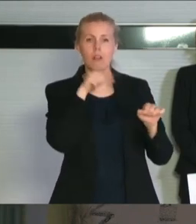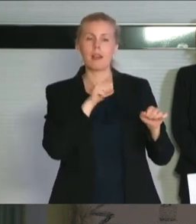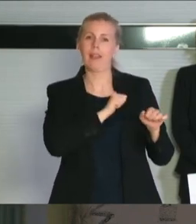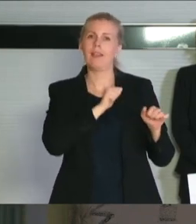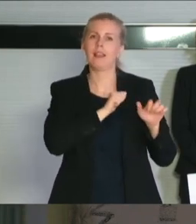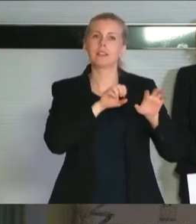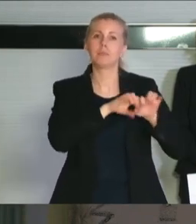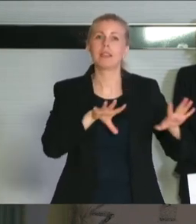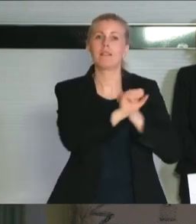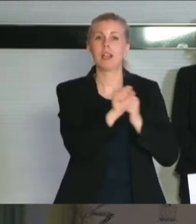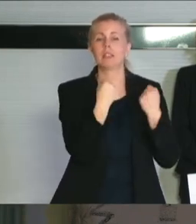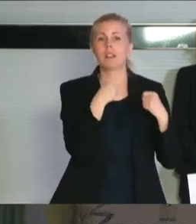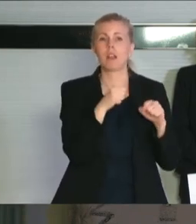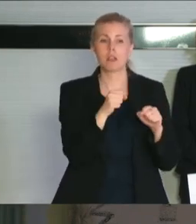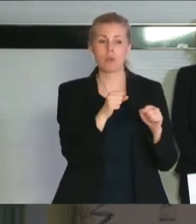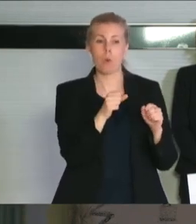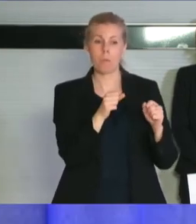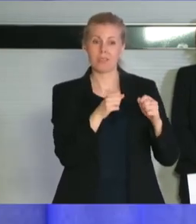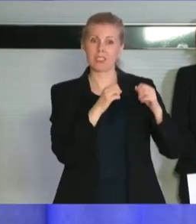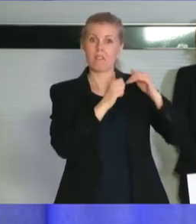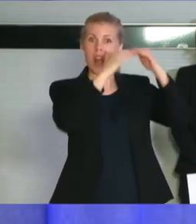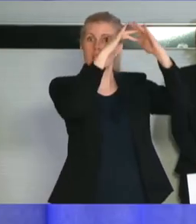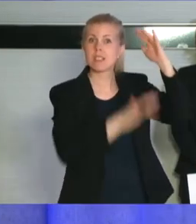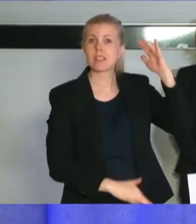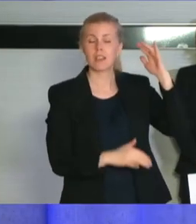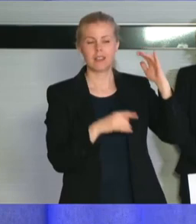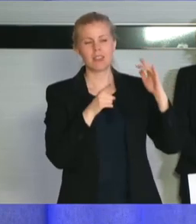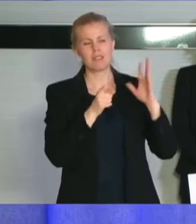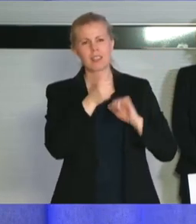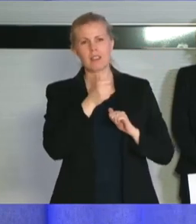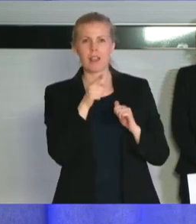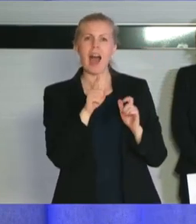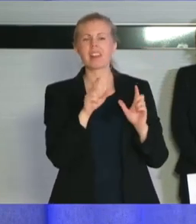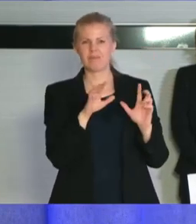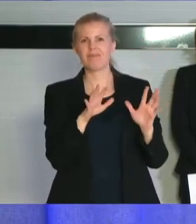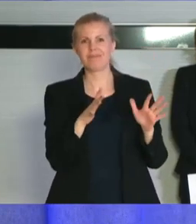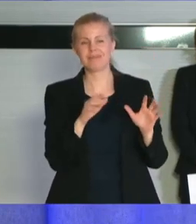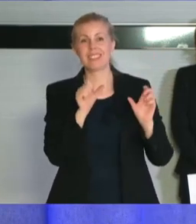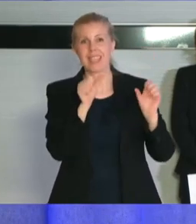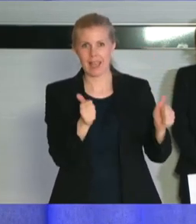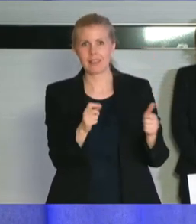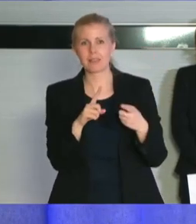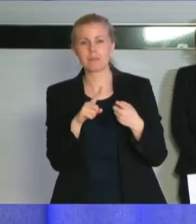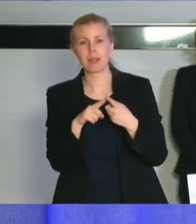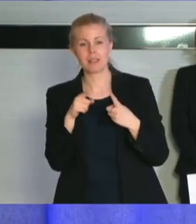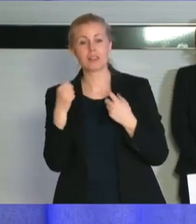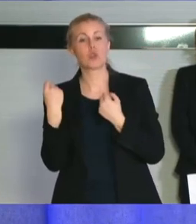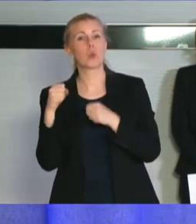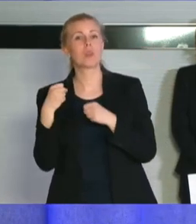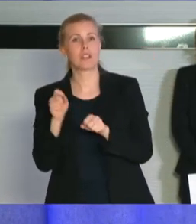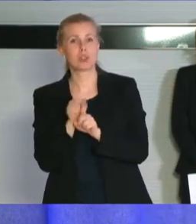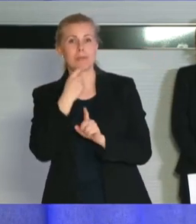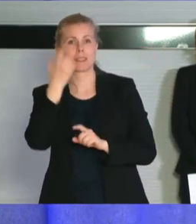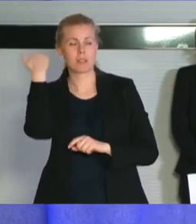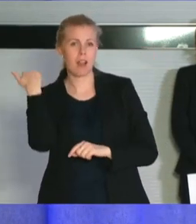hvor langt det går. De skal være relevante, de skal være forholdsmessige. Men så må vi i denne dugnaden tenke på det som jeg også sa, det er veldig